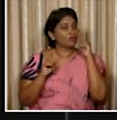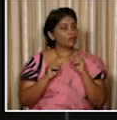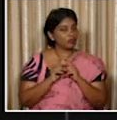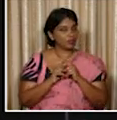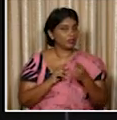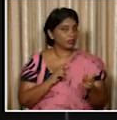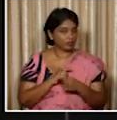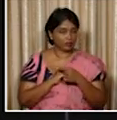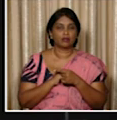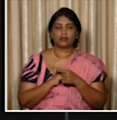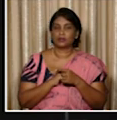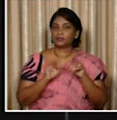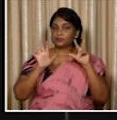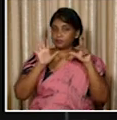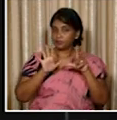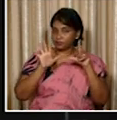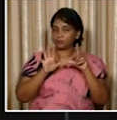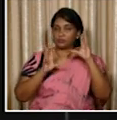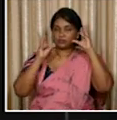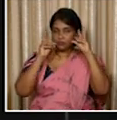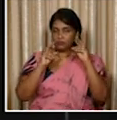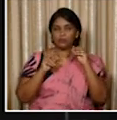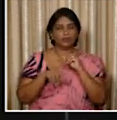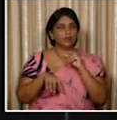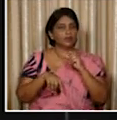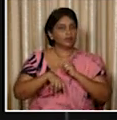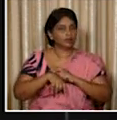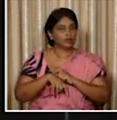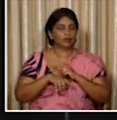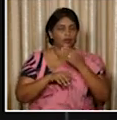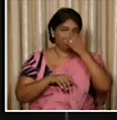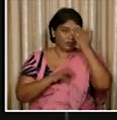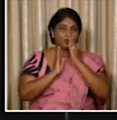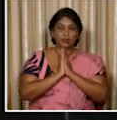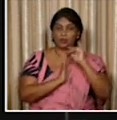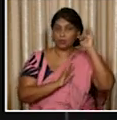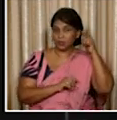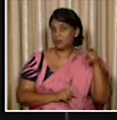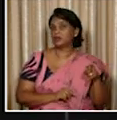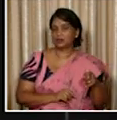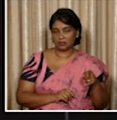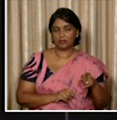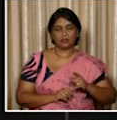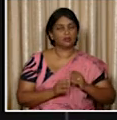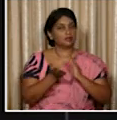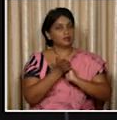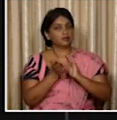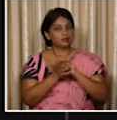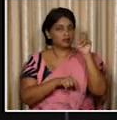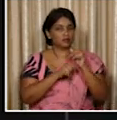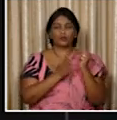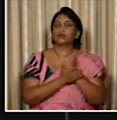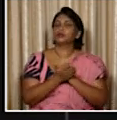2024 3 7ஆம் தேதி மாலை ஆலயத்தின் பூசகர் திரு தம்பிராசா மதிமுகராசா அவர்களும் அவரது இரு உதவியாளர்களும் நெடுங்கேணி போலீசாரால்